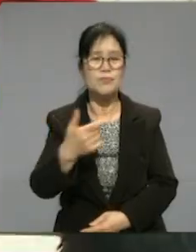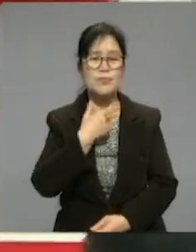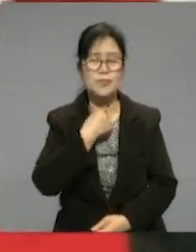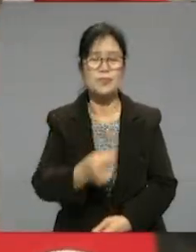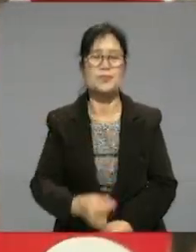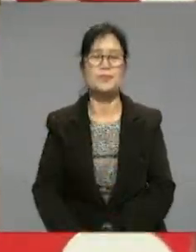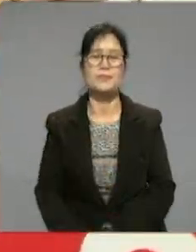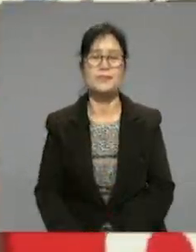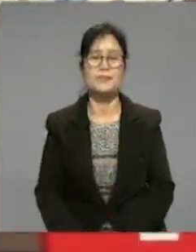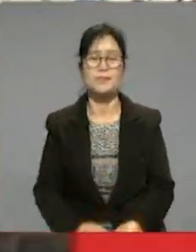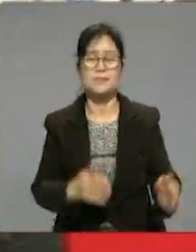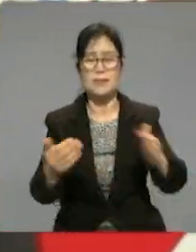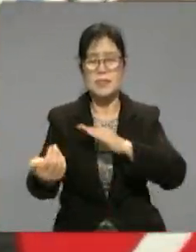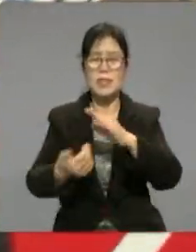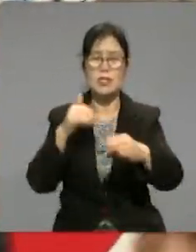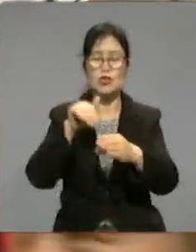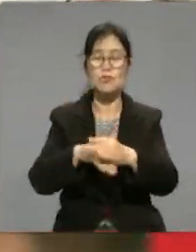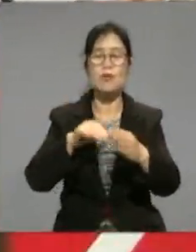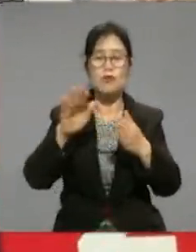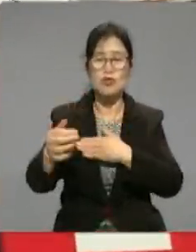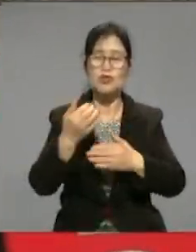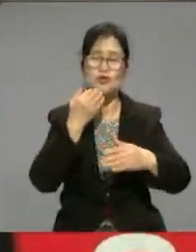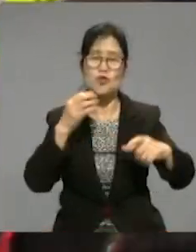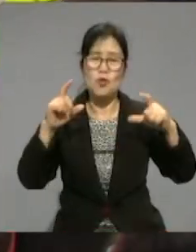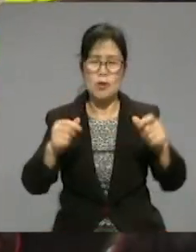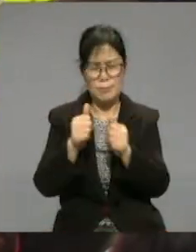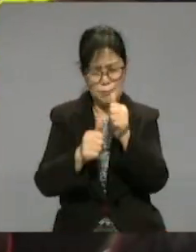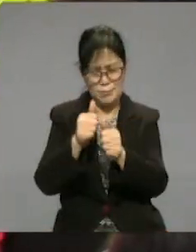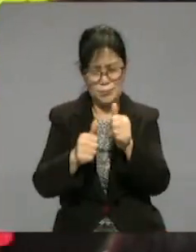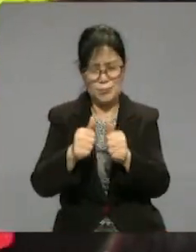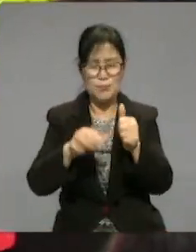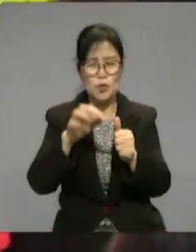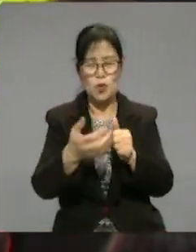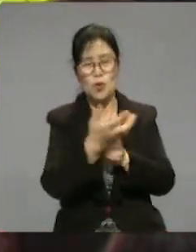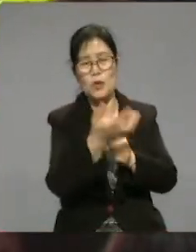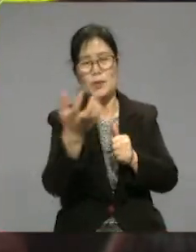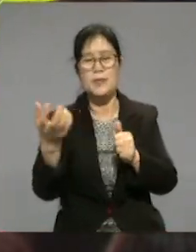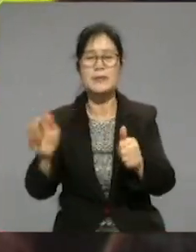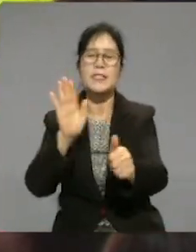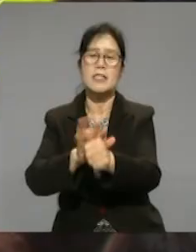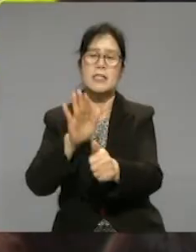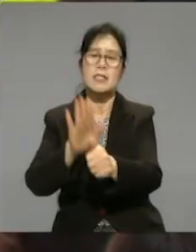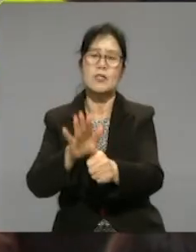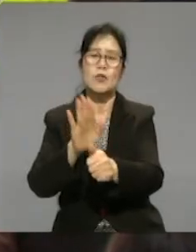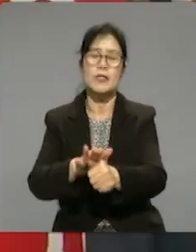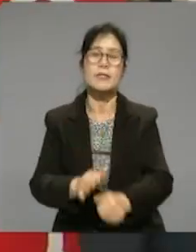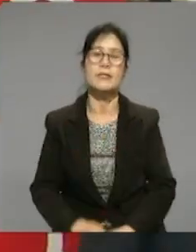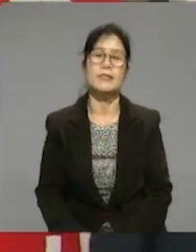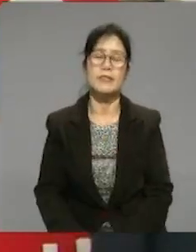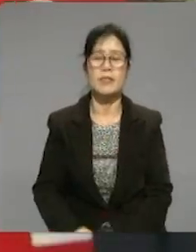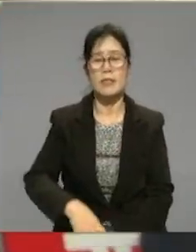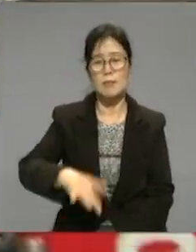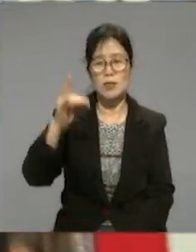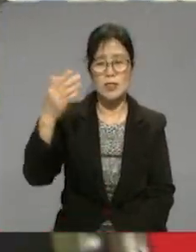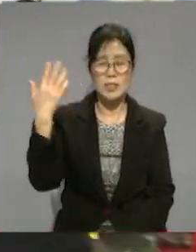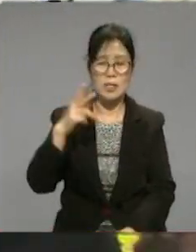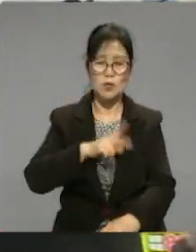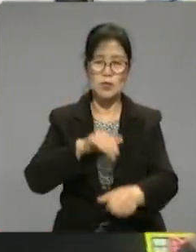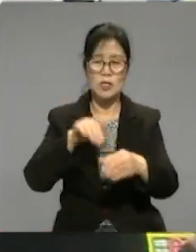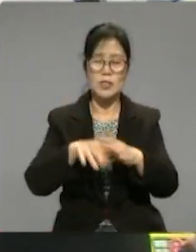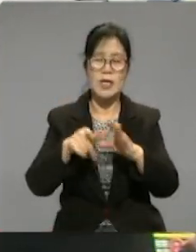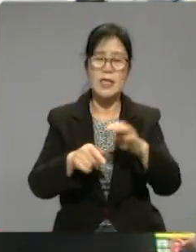싶습니다. 사전투표 뒤에는 수도권 초박빙 지역을 돌며 지원 유세를 이어갔습니다. 먼저 지난 총선